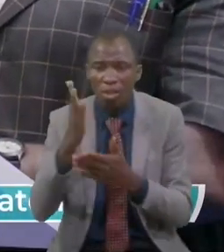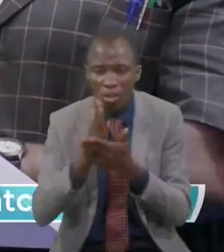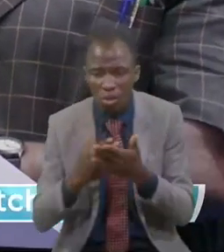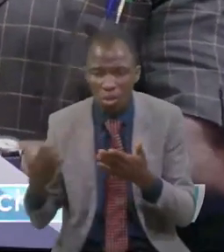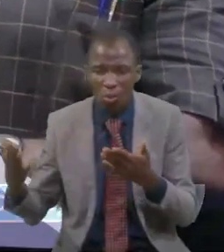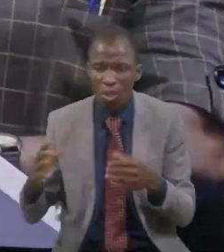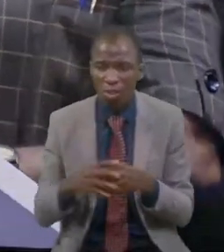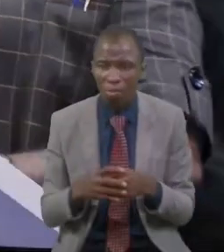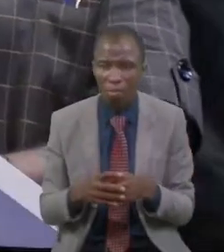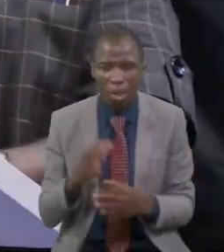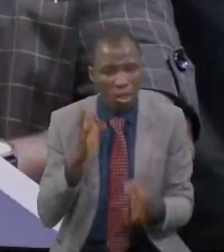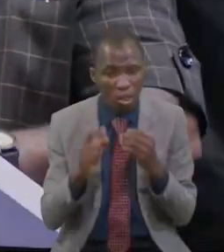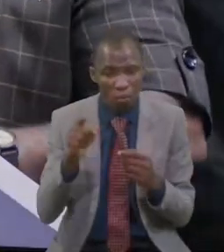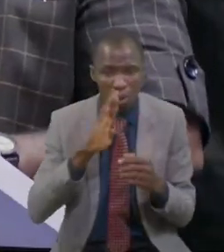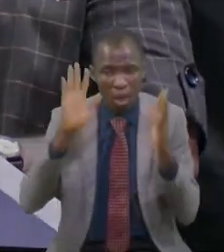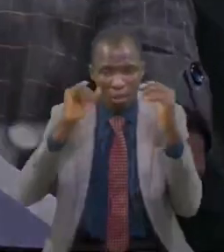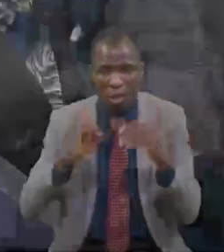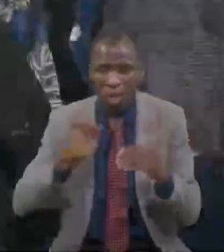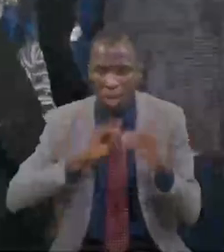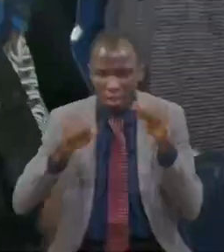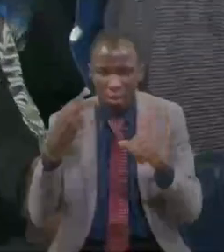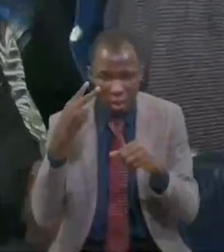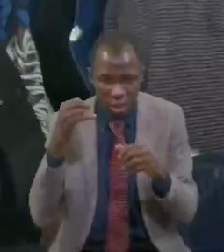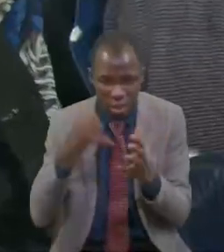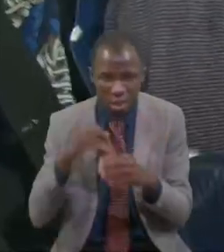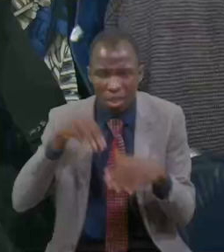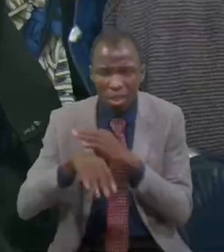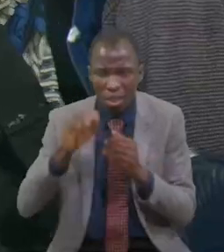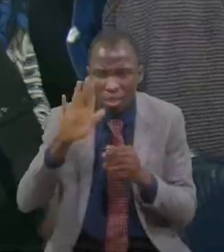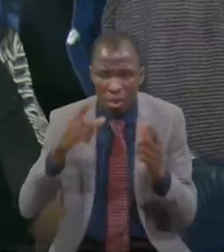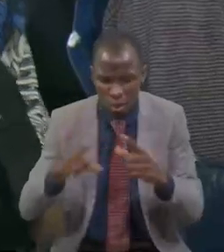chose vous espérez quelque chose vous devez le